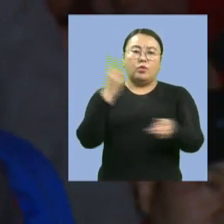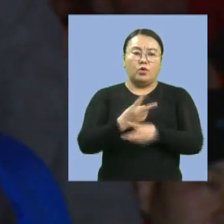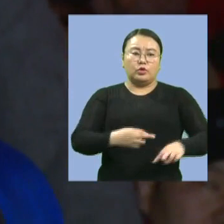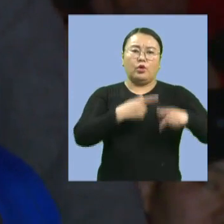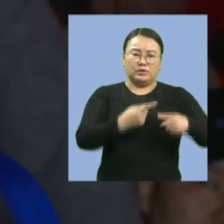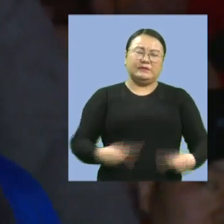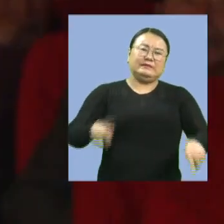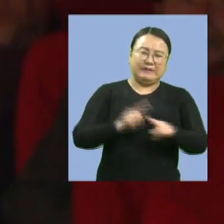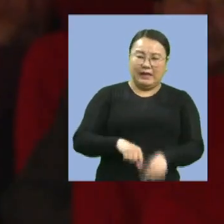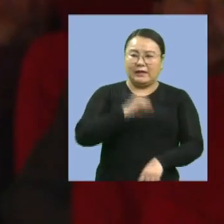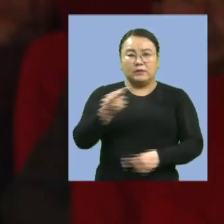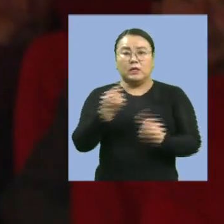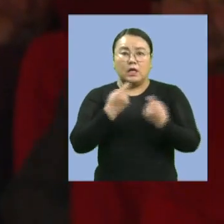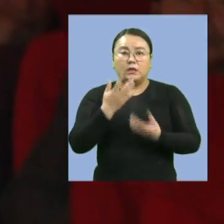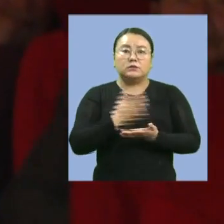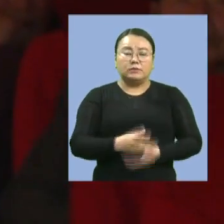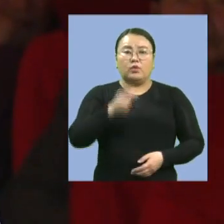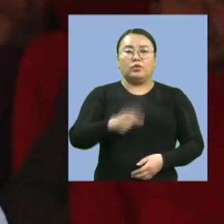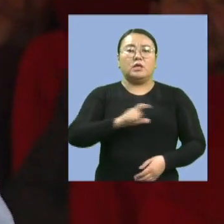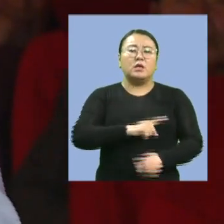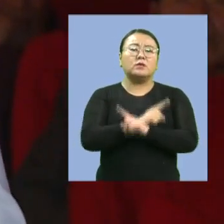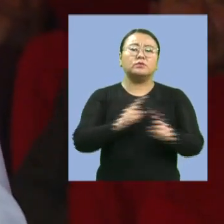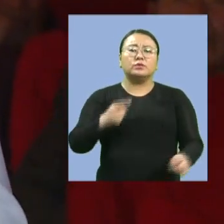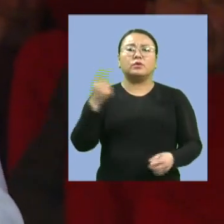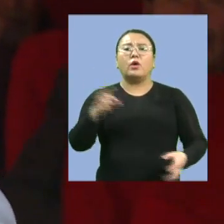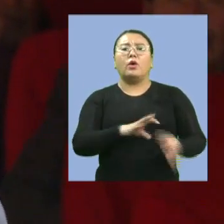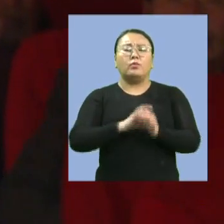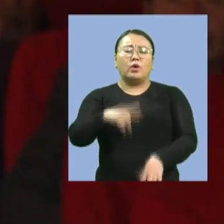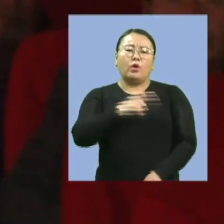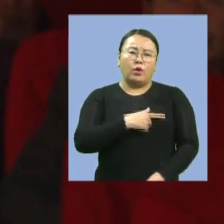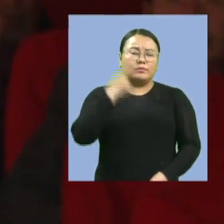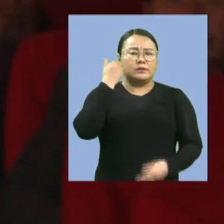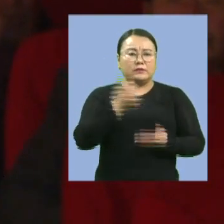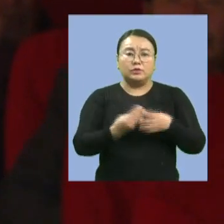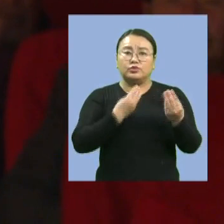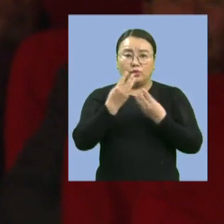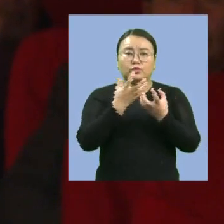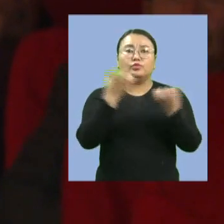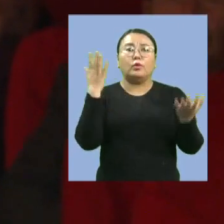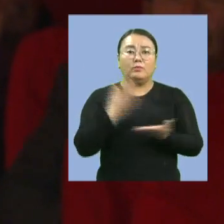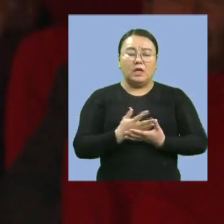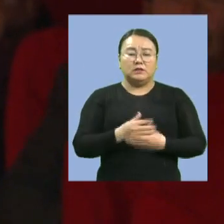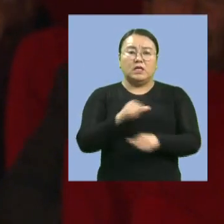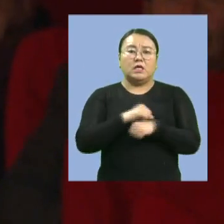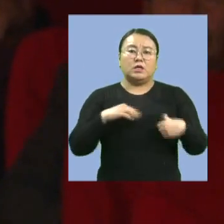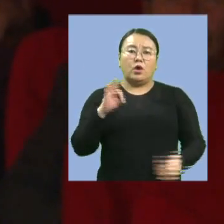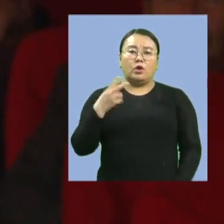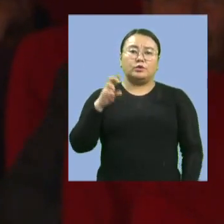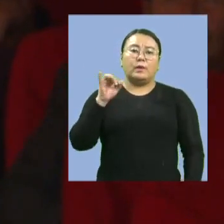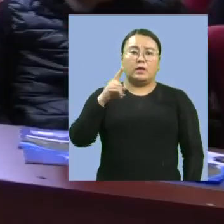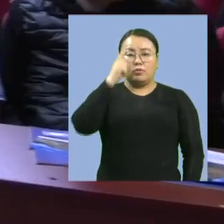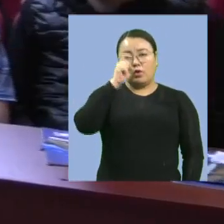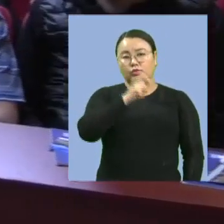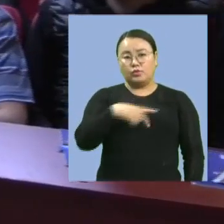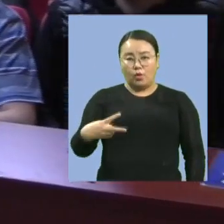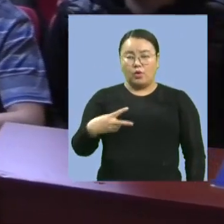өөрчлөлтөөс гадна хэд хэдэн асуудлыг хүндэж байсны нэг нь хүний эрхийн зөрчилтэй холбоотой гомдол санал шүүмжлэл байлаа. Тухайлбал иргэн од баяр, монгол